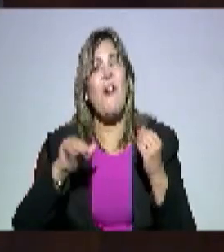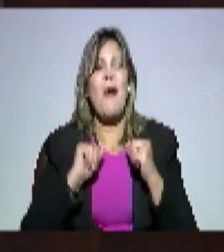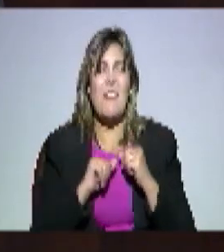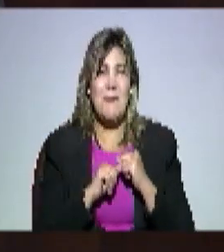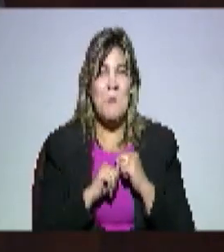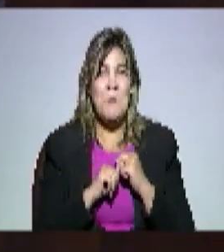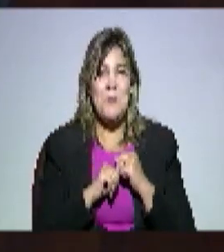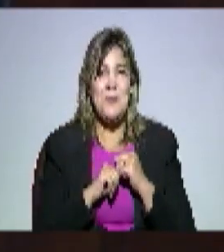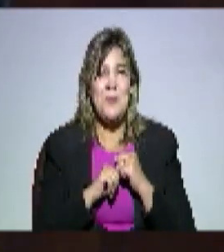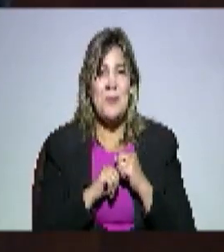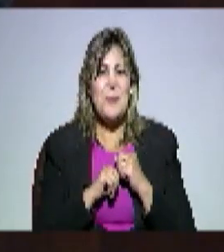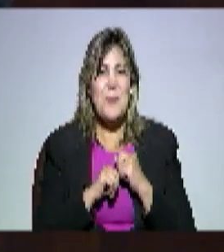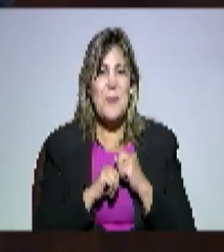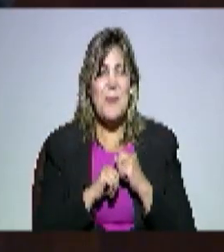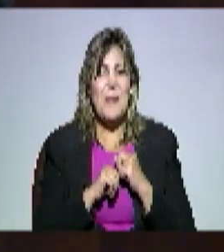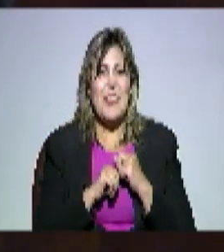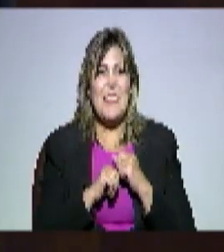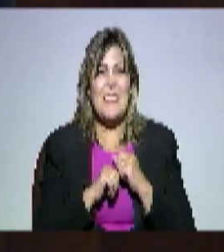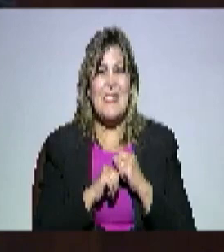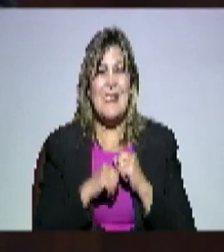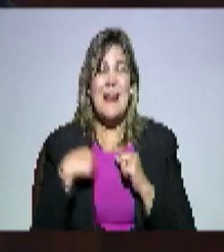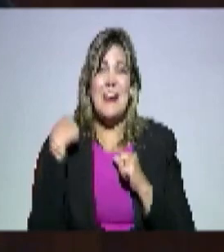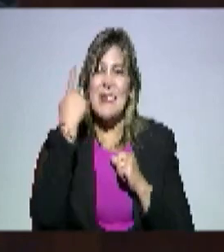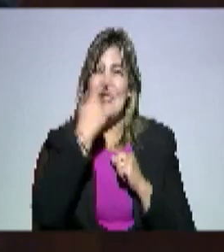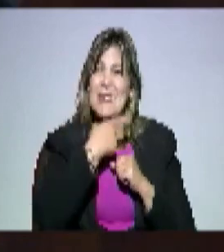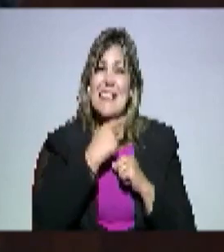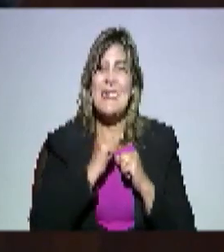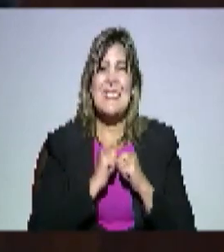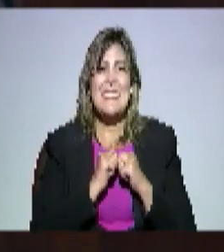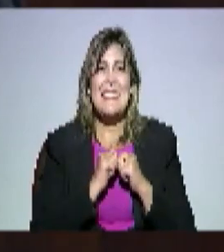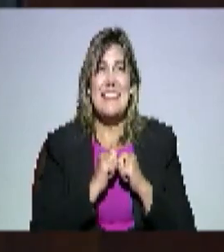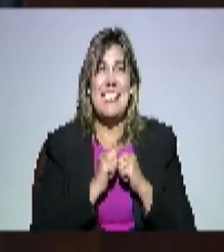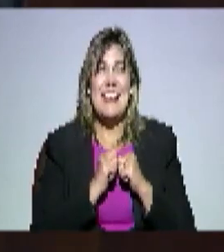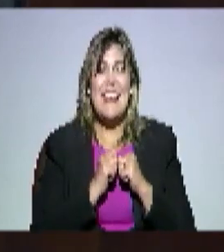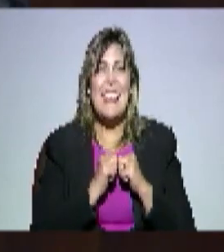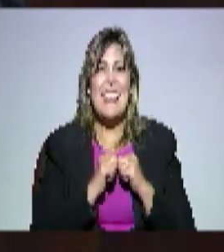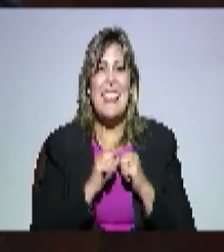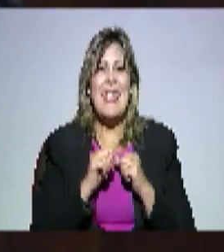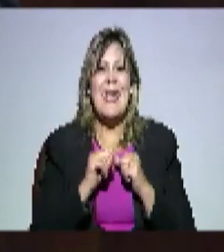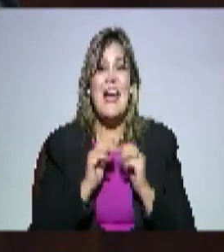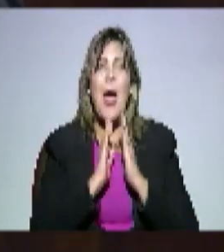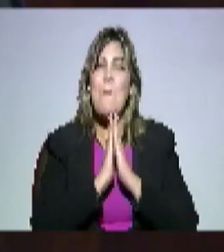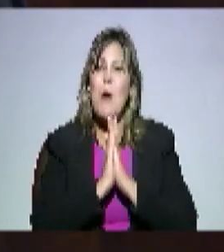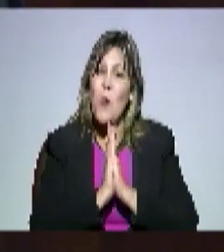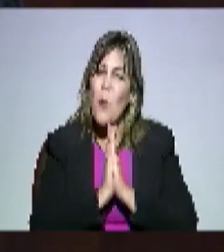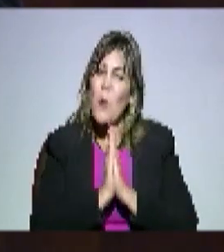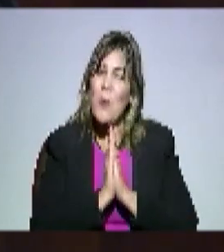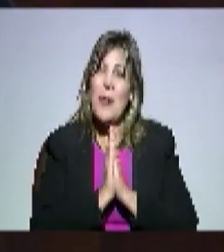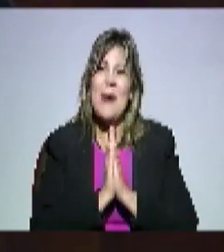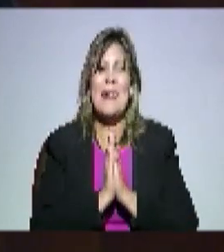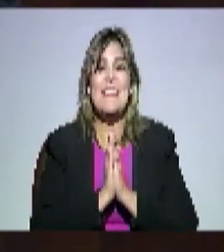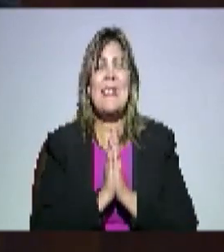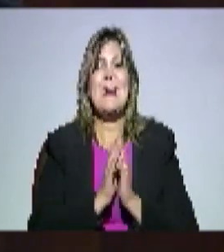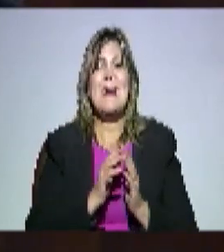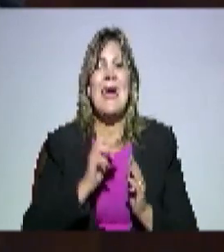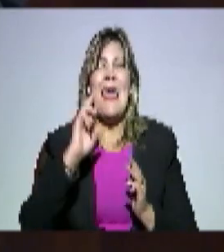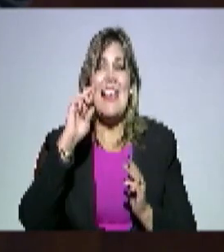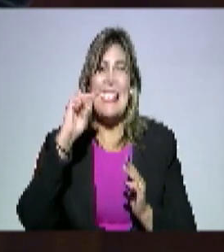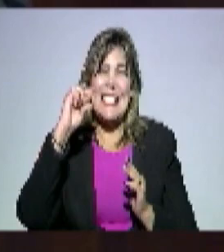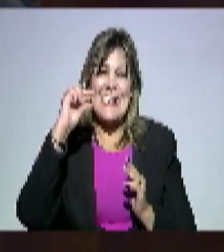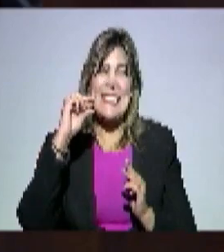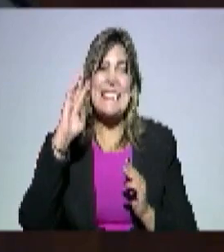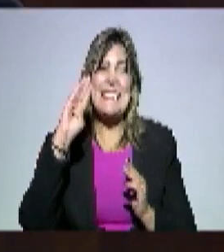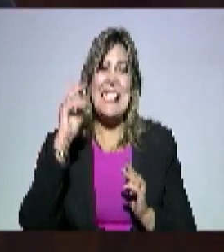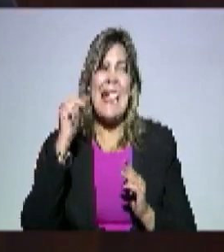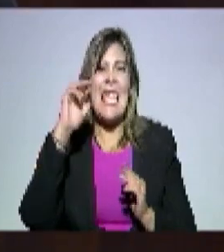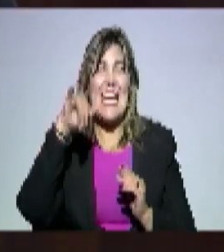القديسين زي القديس القديسين اللي بنحبهم كرياكوس القديس ابانوب القديس زكريا الطفل تلاقوا الاطفال